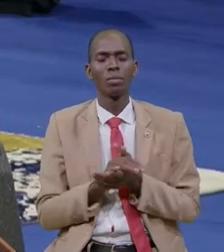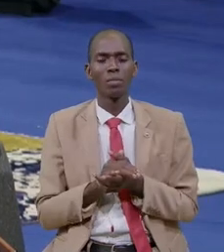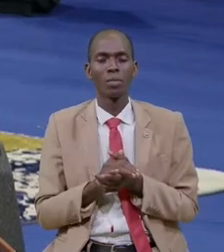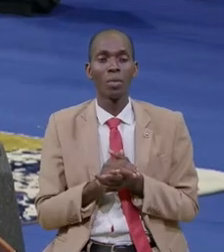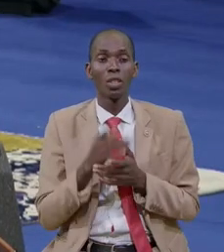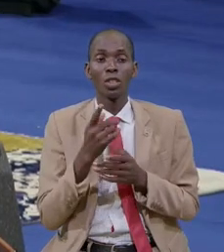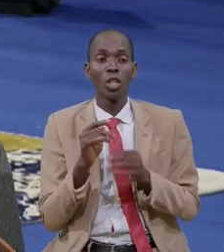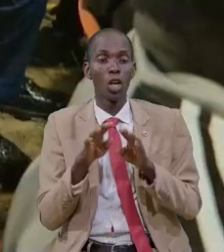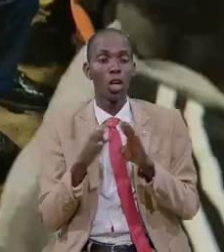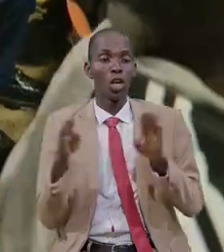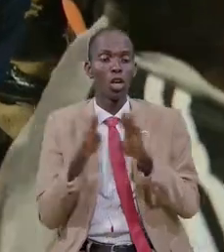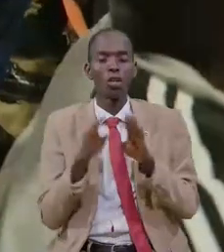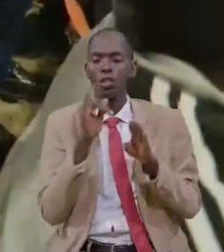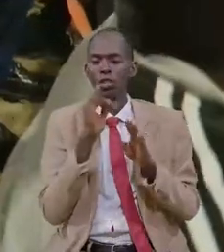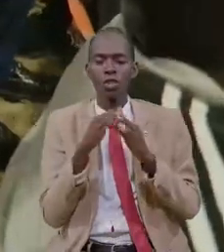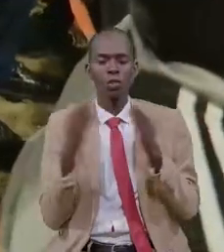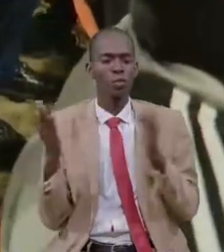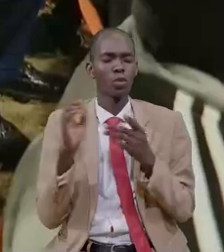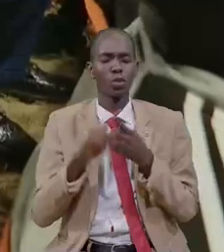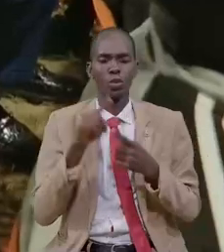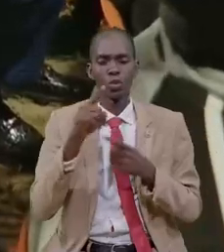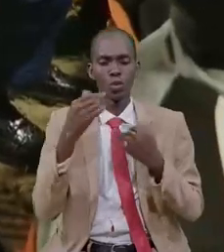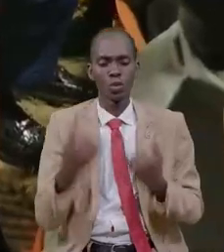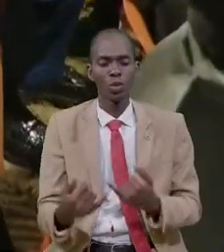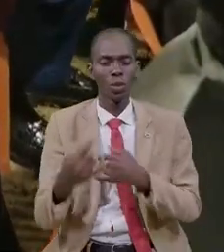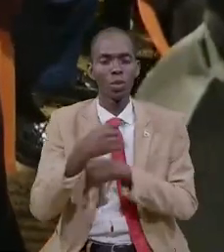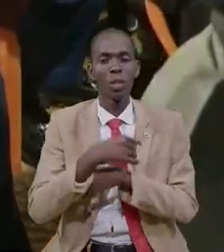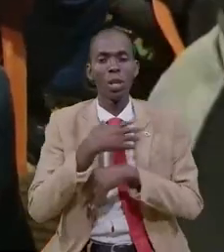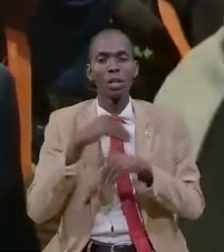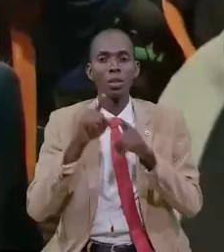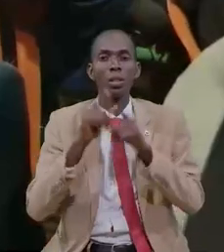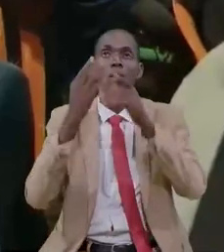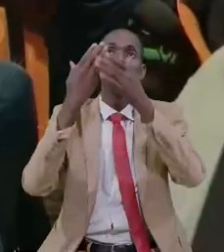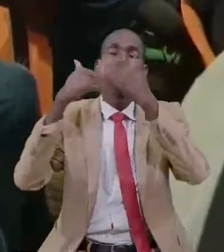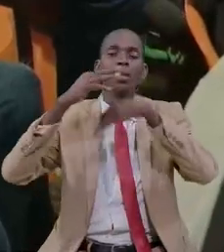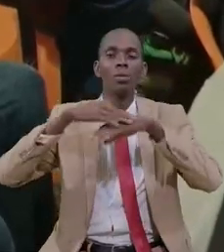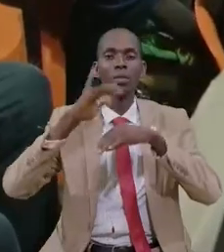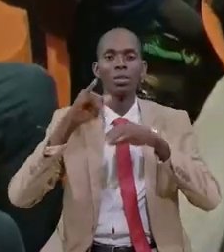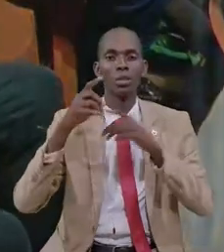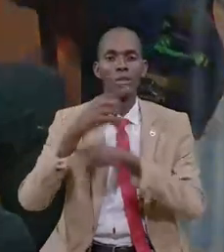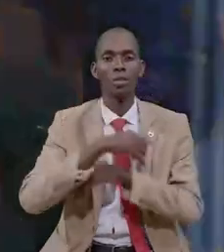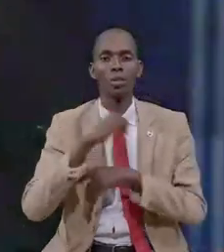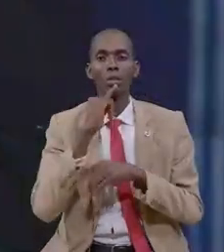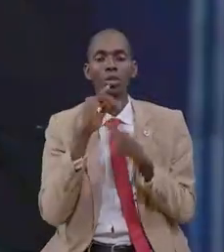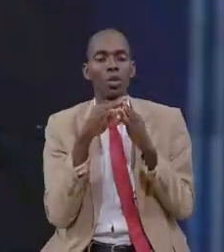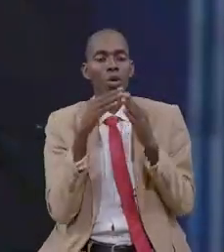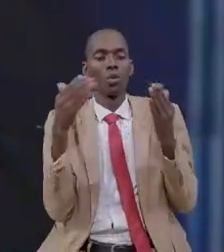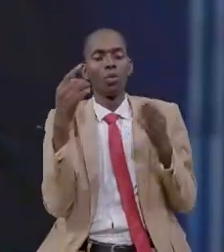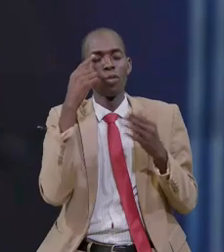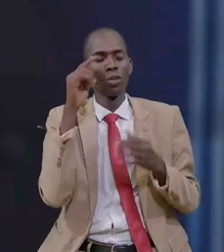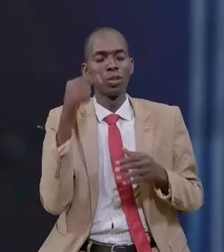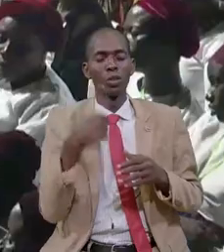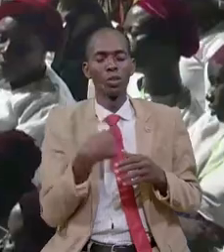La porte est ouverte pour toi aujourd'hui. Et comme la porte du ciel est ouverte pour toi,